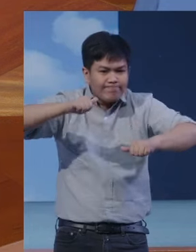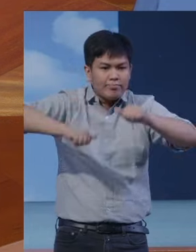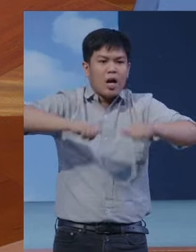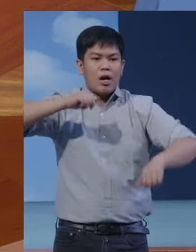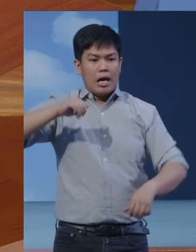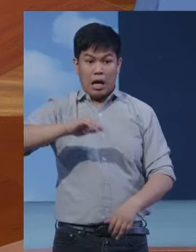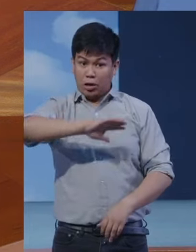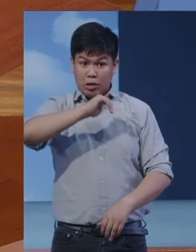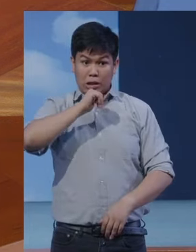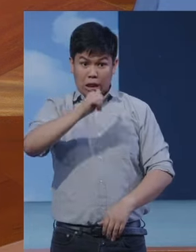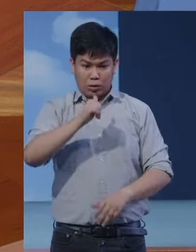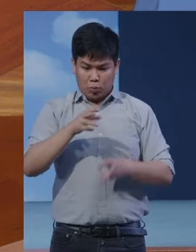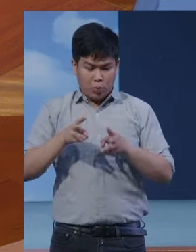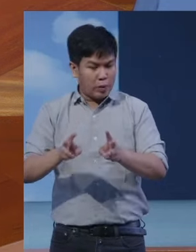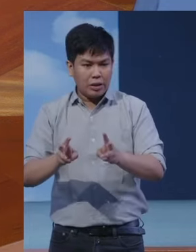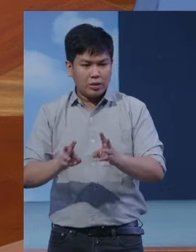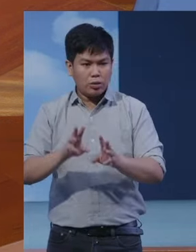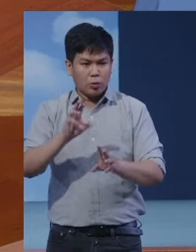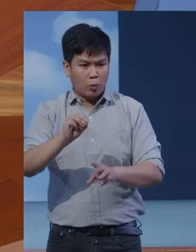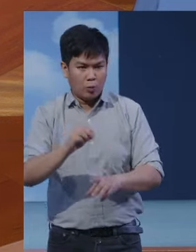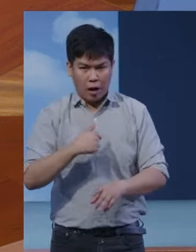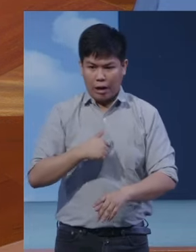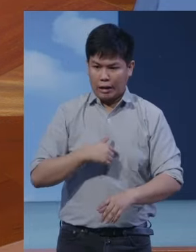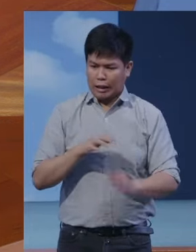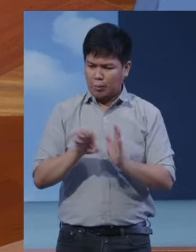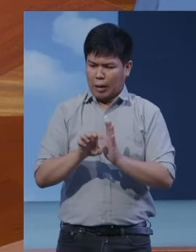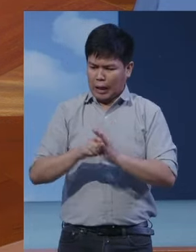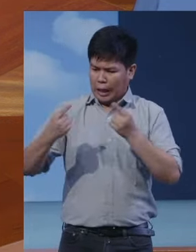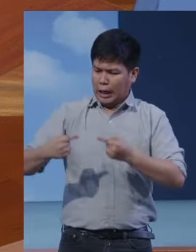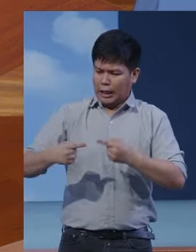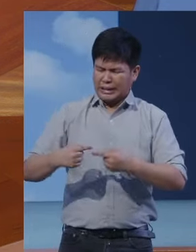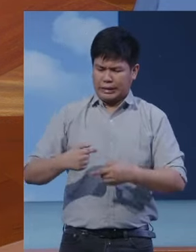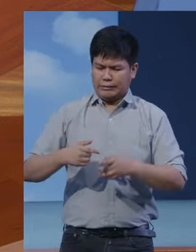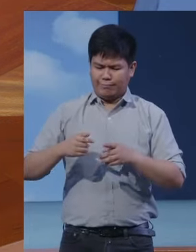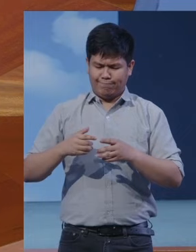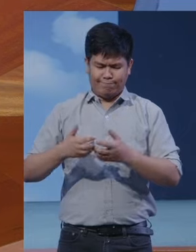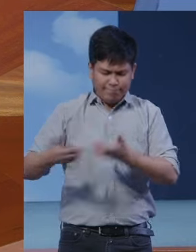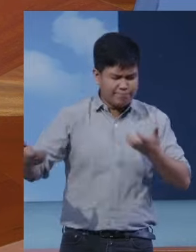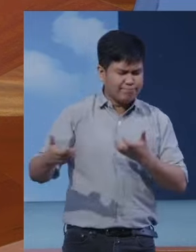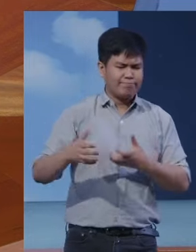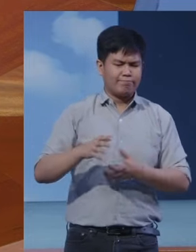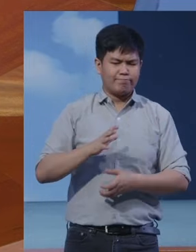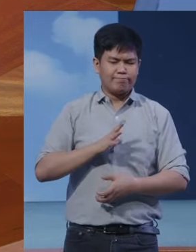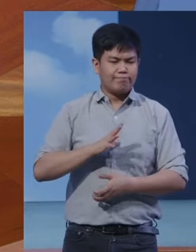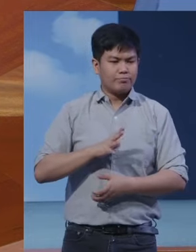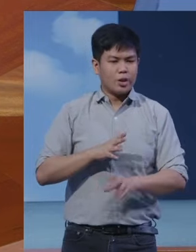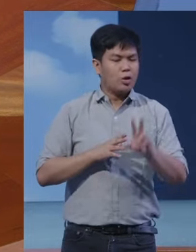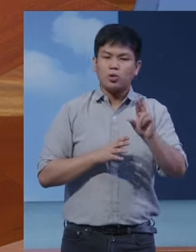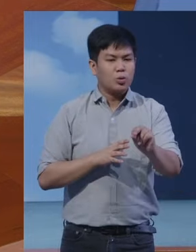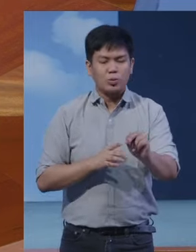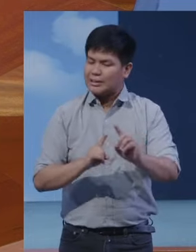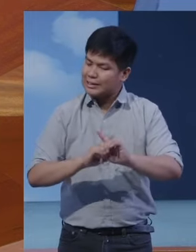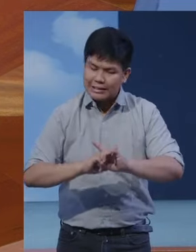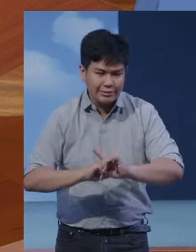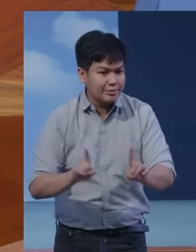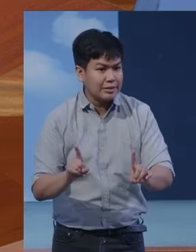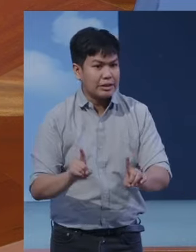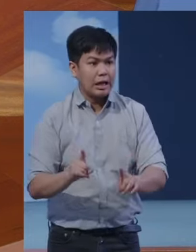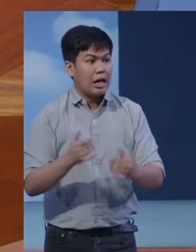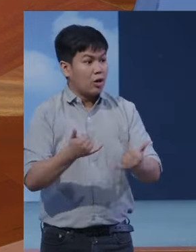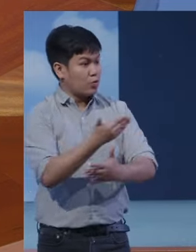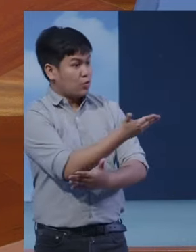hindi option ang separation kaya po sa mga single sa